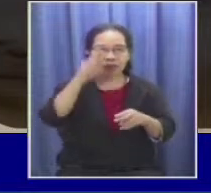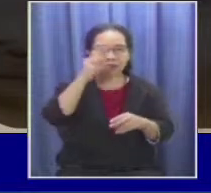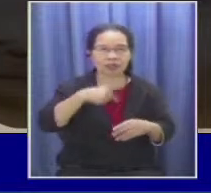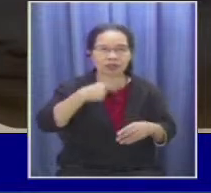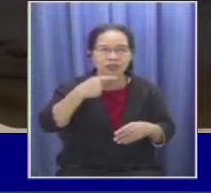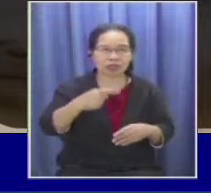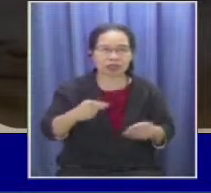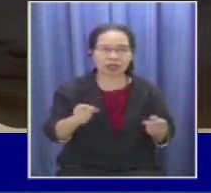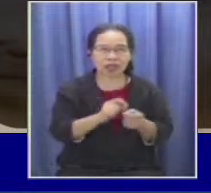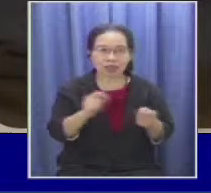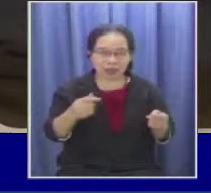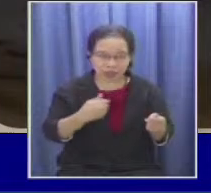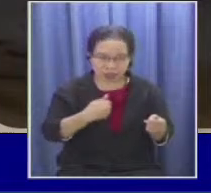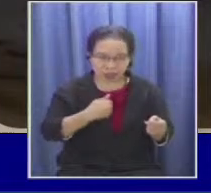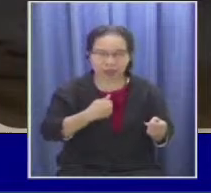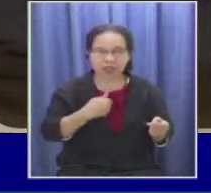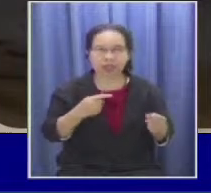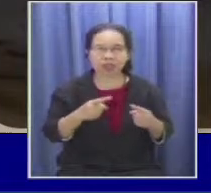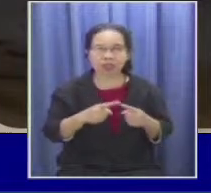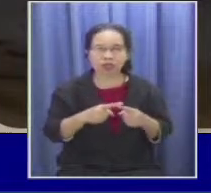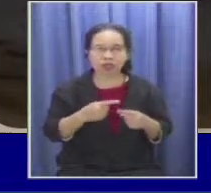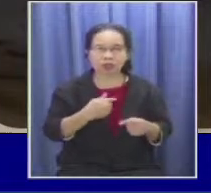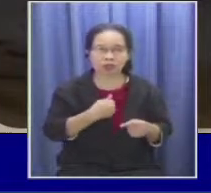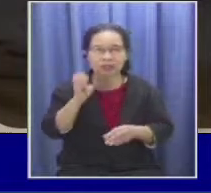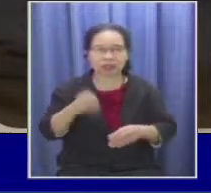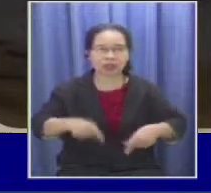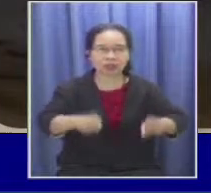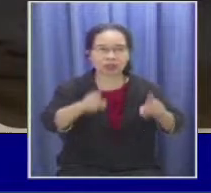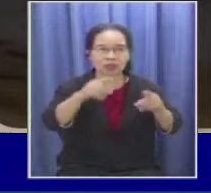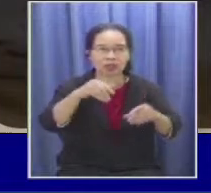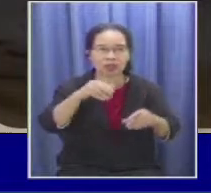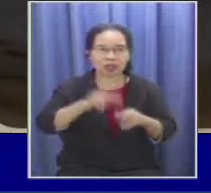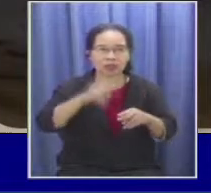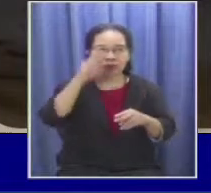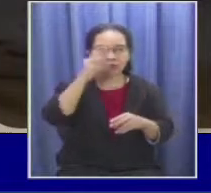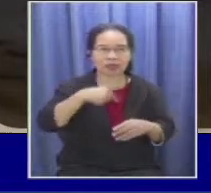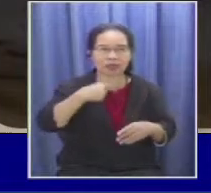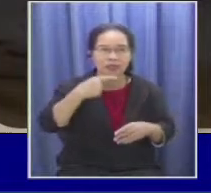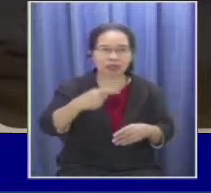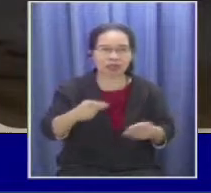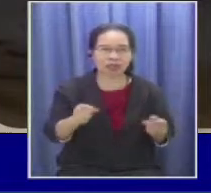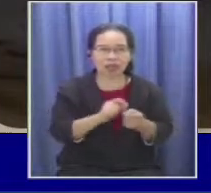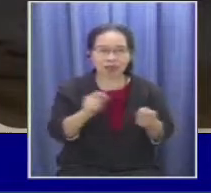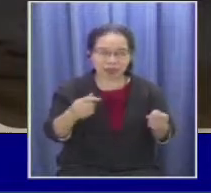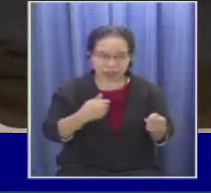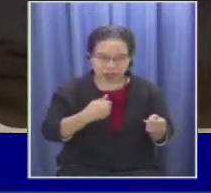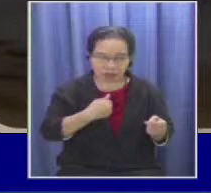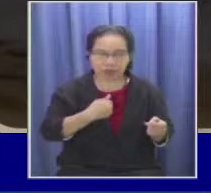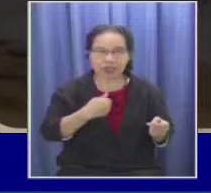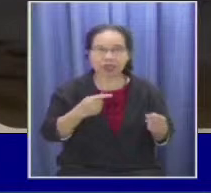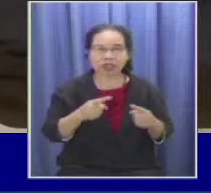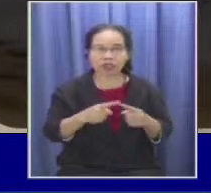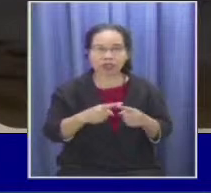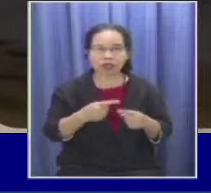na wokunafuo bi nso tena kuro no mu na woba ne nkyɛnse